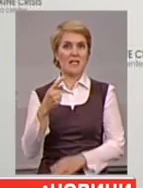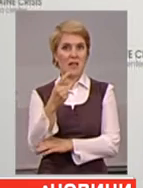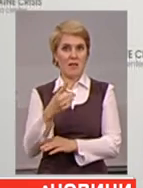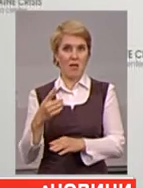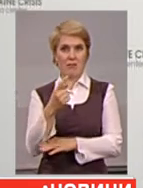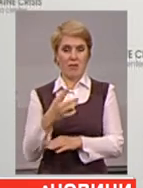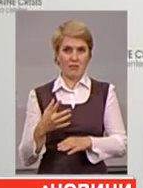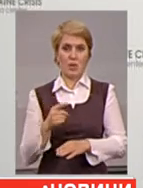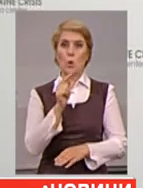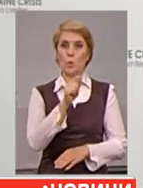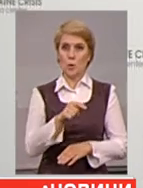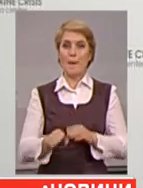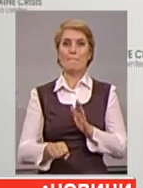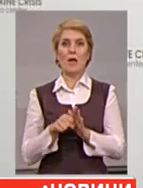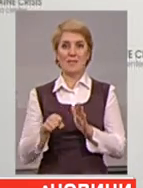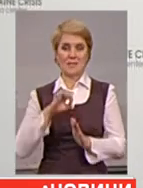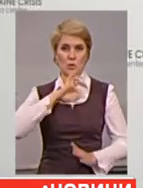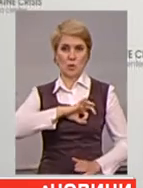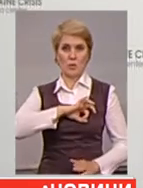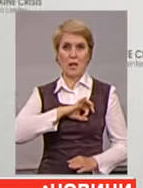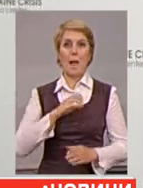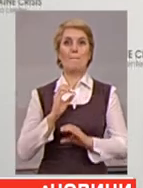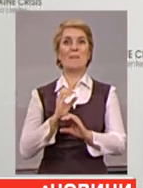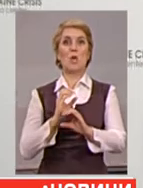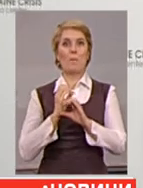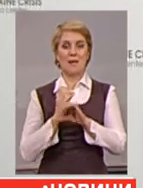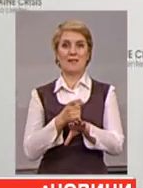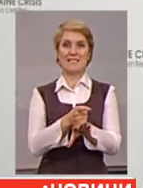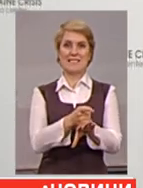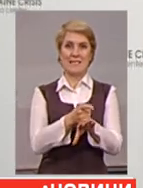того, тут бойовики застосовували міномети та вели вогонь з танків та бойових машин піхоти.